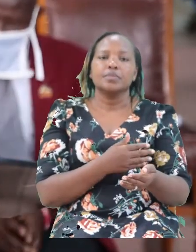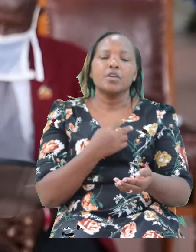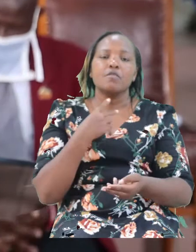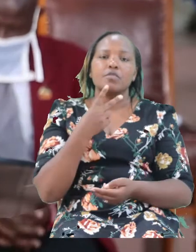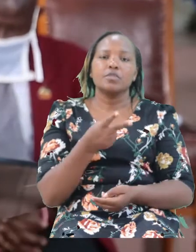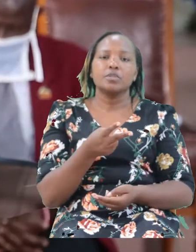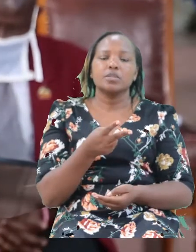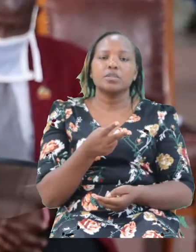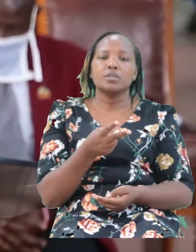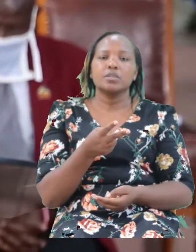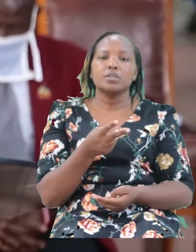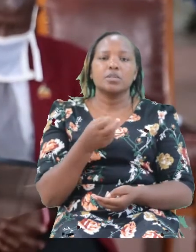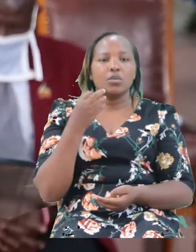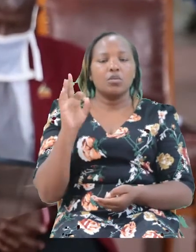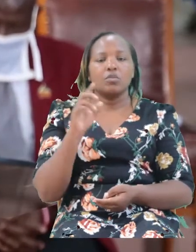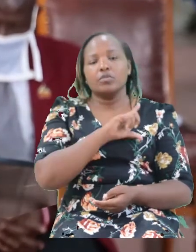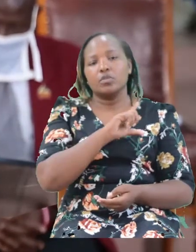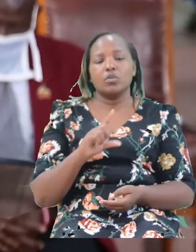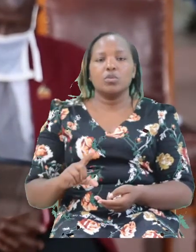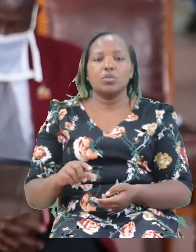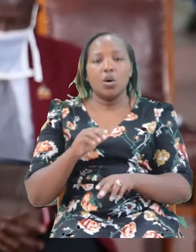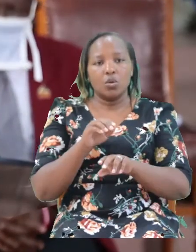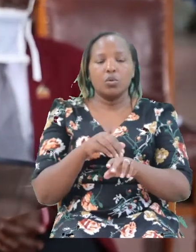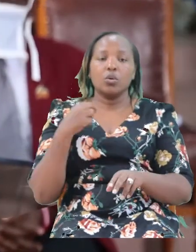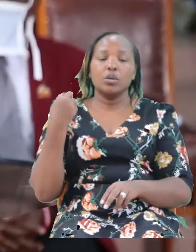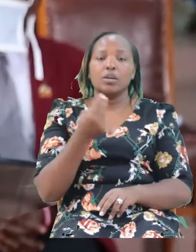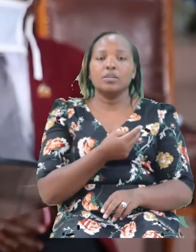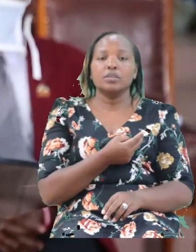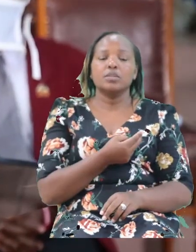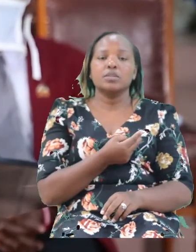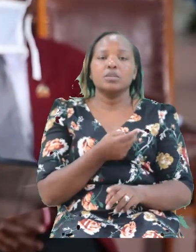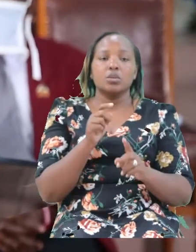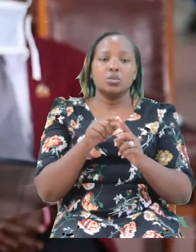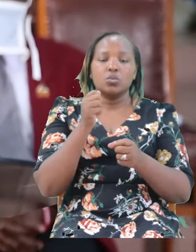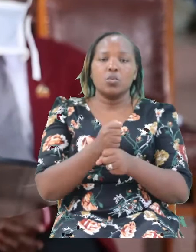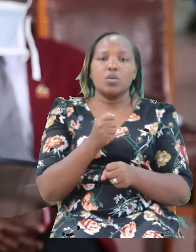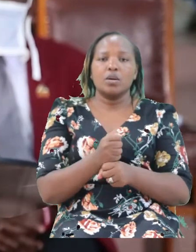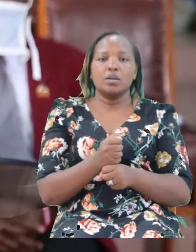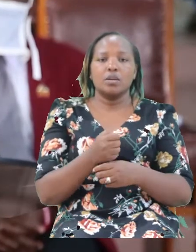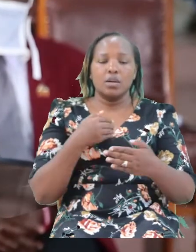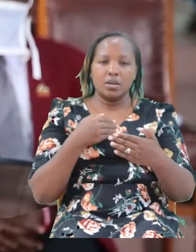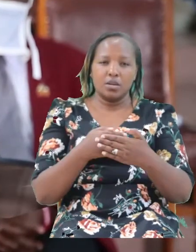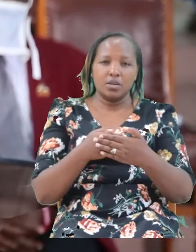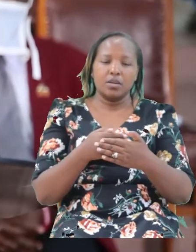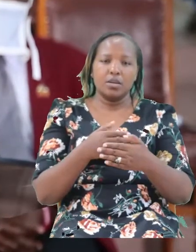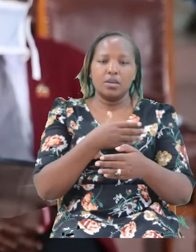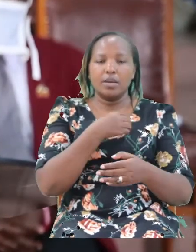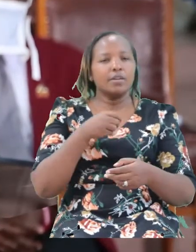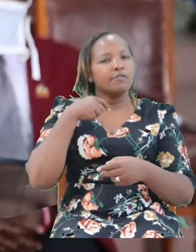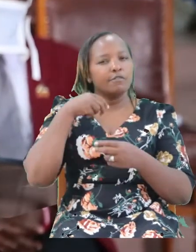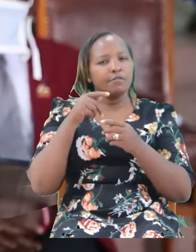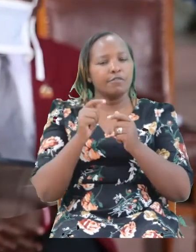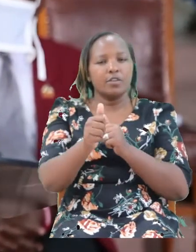sauti ni yake Bwana. Na anatuita, tufanye kazi karibu na mbali pahali